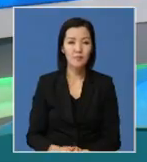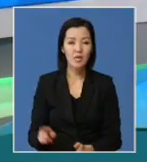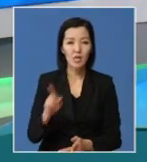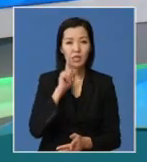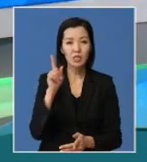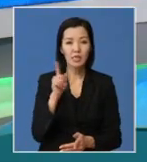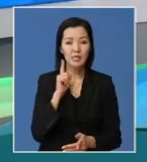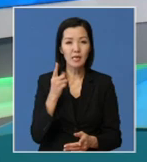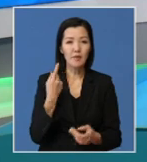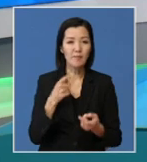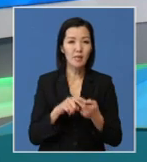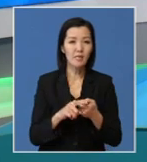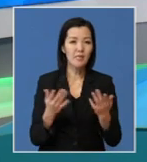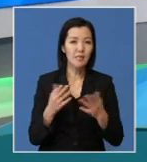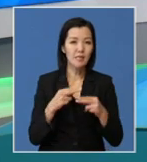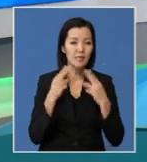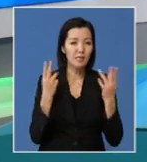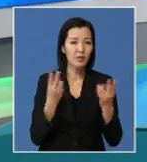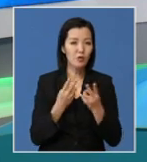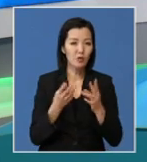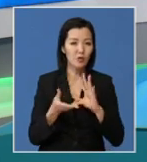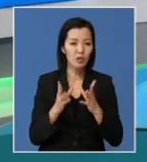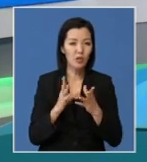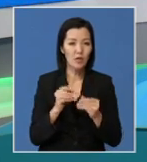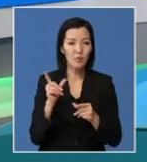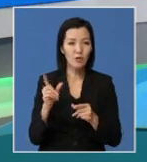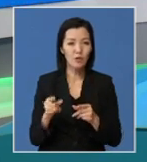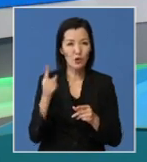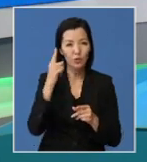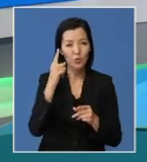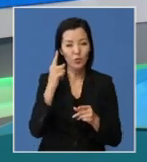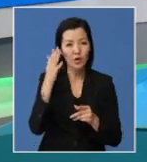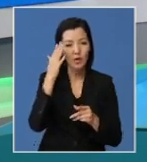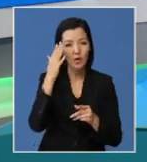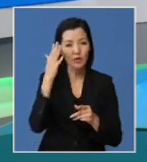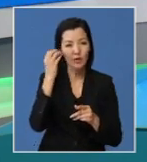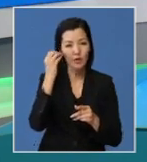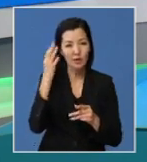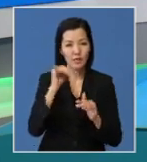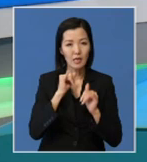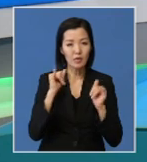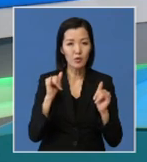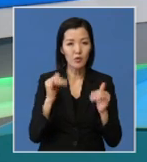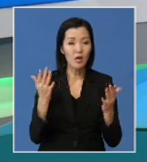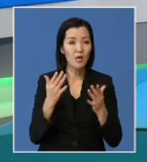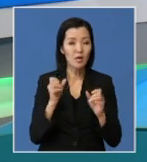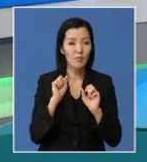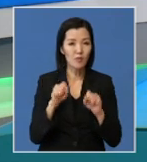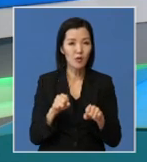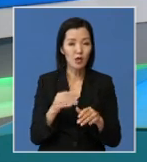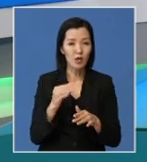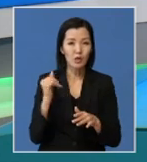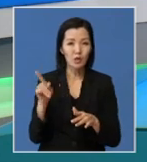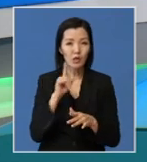Жастар өзара қарым-қатынастан нені ескерген жөн? Жалпы жеке тұлғаның ой өрісі қабілетін арттырудың тиімді тетігі қайсы? Жетісулық